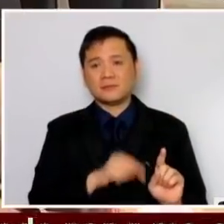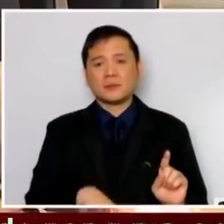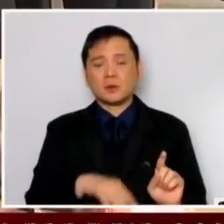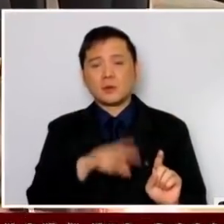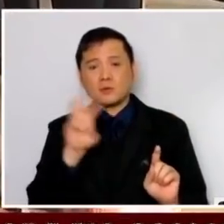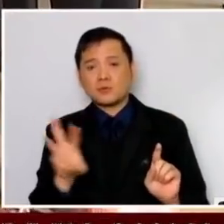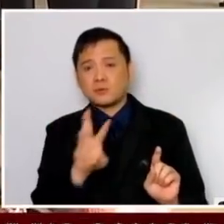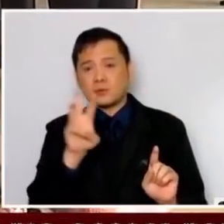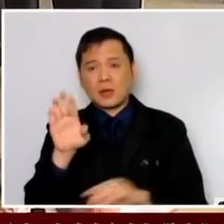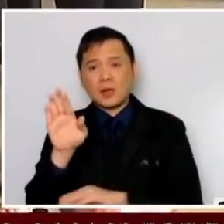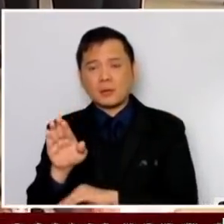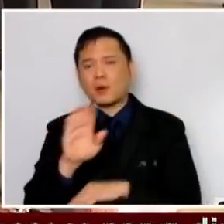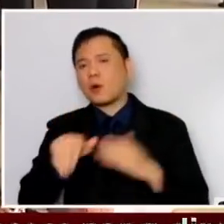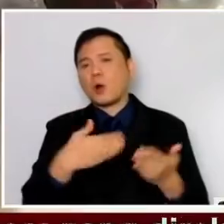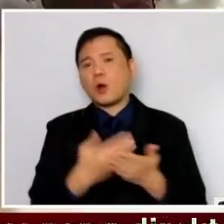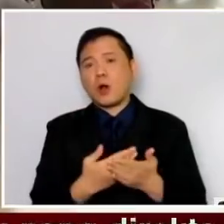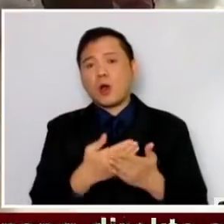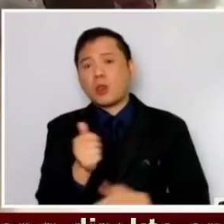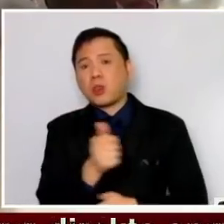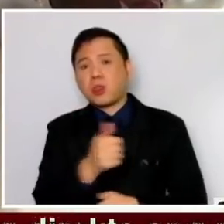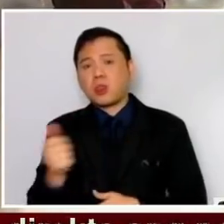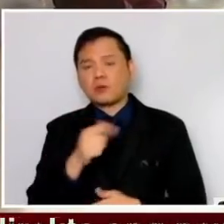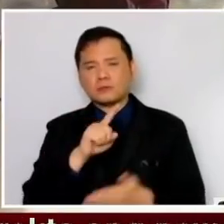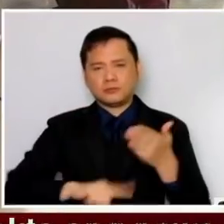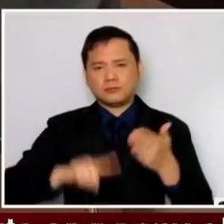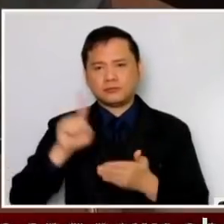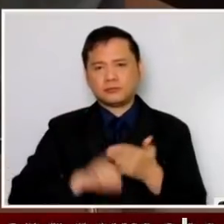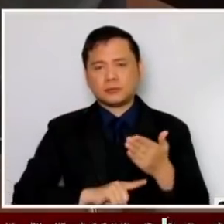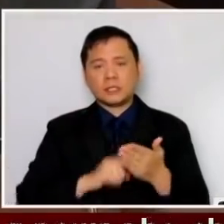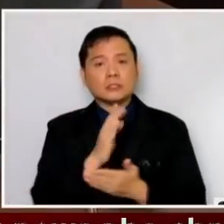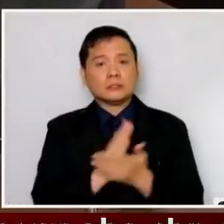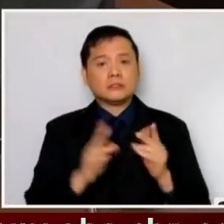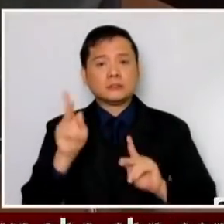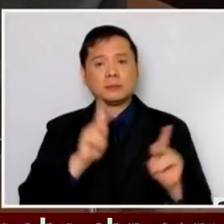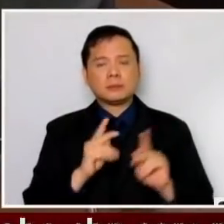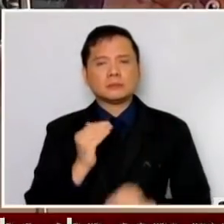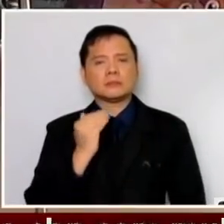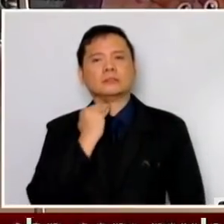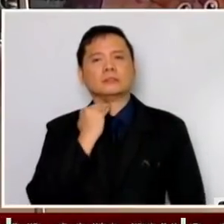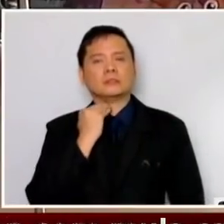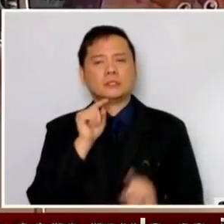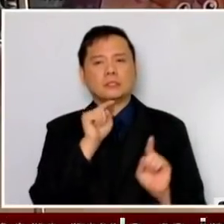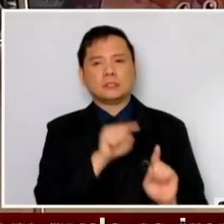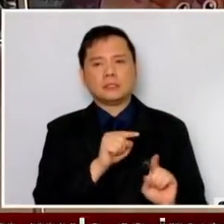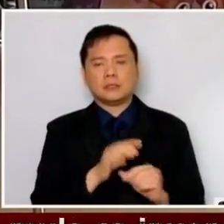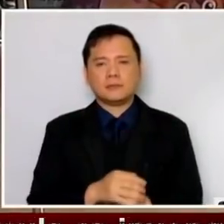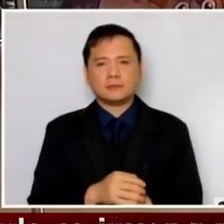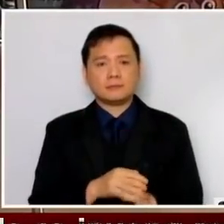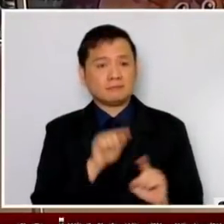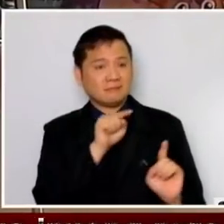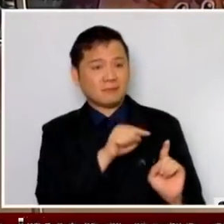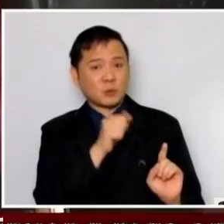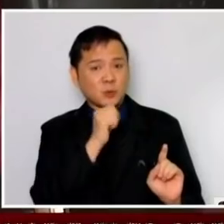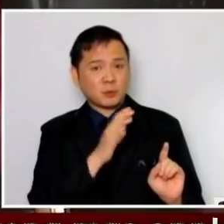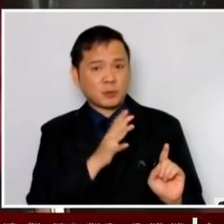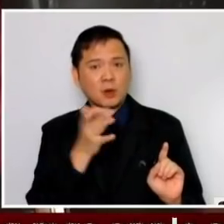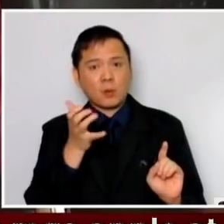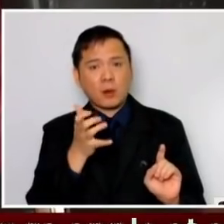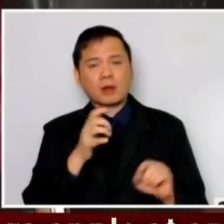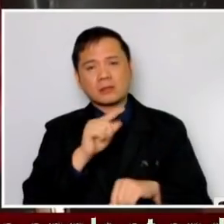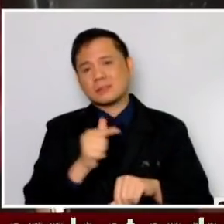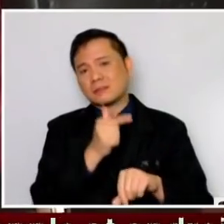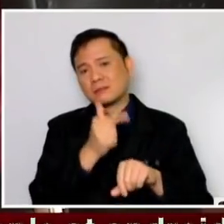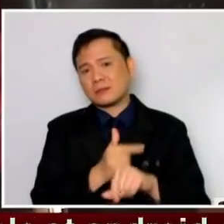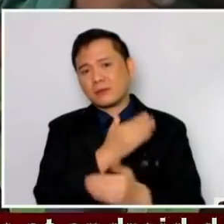bangka. May mga tao pa ding naiwan sa ferry terminal ng Parola. Tulad ni Denrose na pauwi sana sa Guimaras matapos ipagamot ang anak